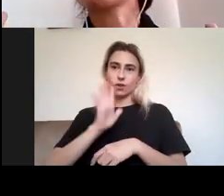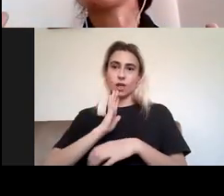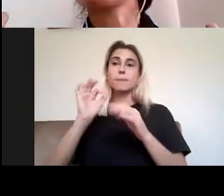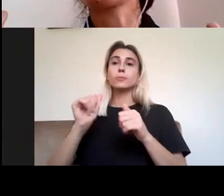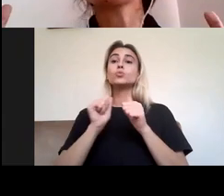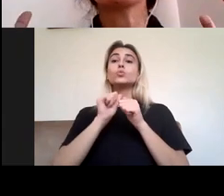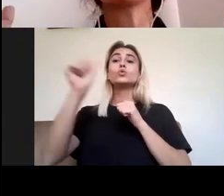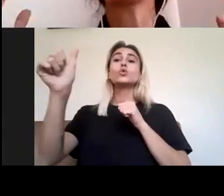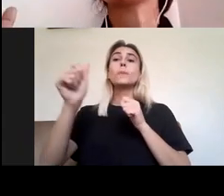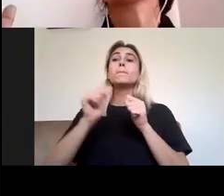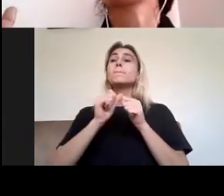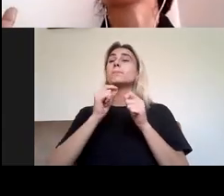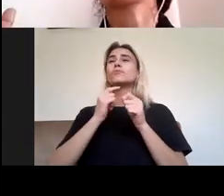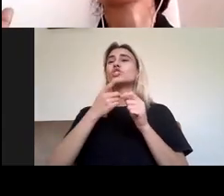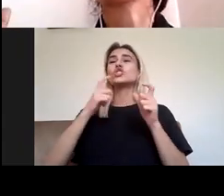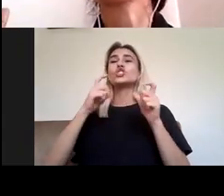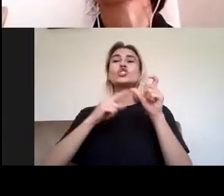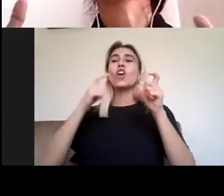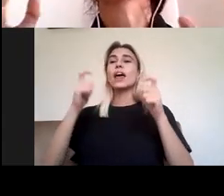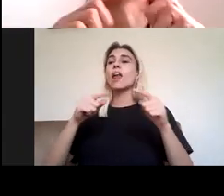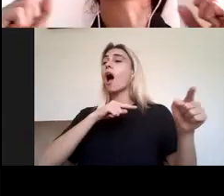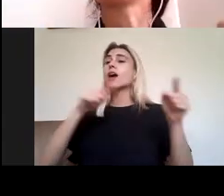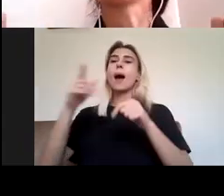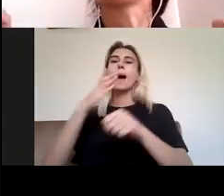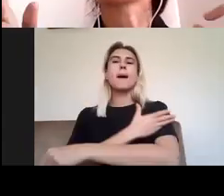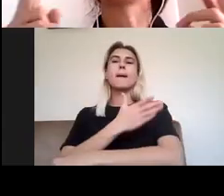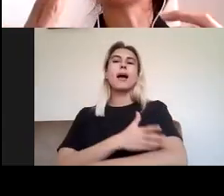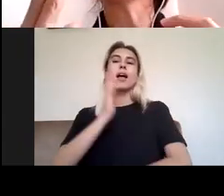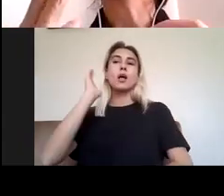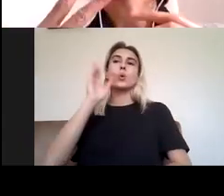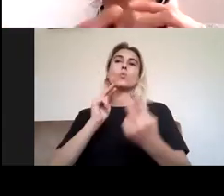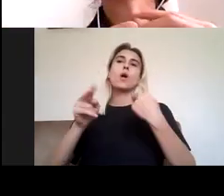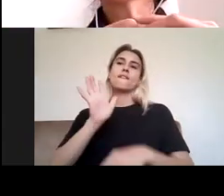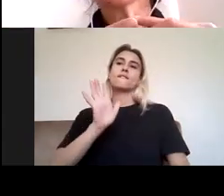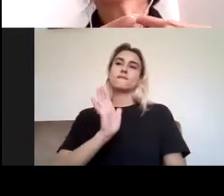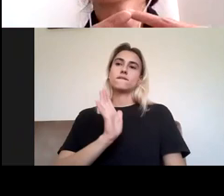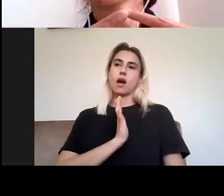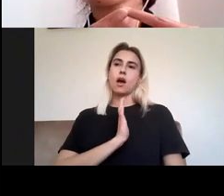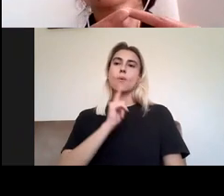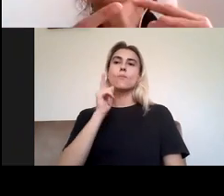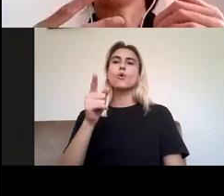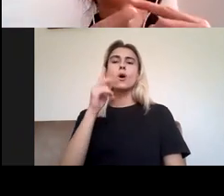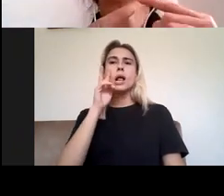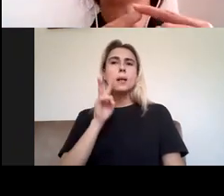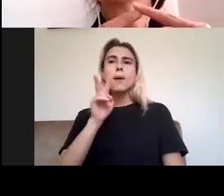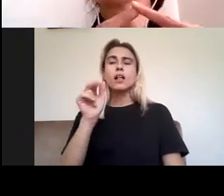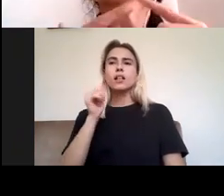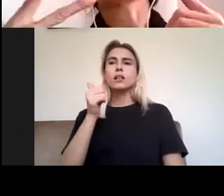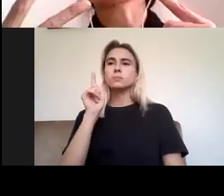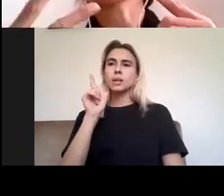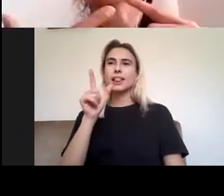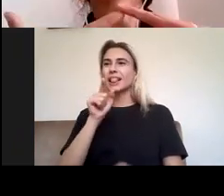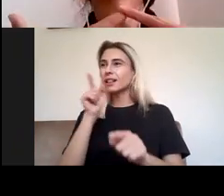mesafe olarak tanımladığımız şehirler arasında gerçekleştirdiğiniz bir yolculuk var. Şimdi iki bacaktan baktığınızda iş birazcık